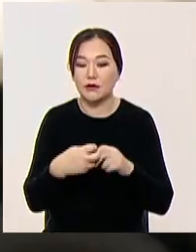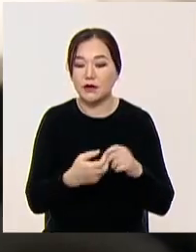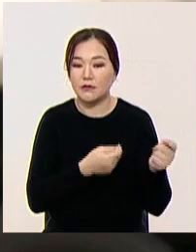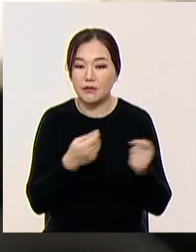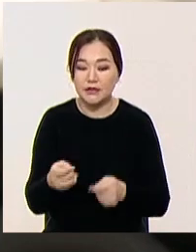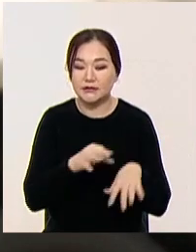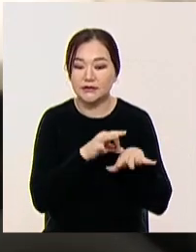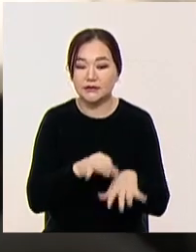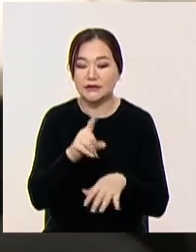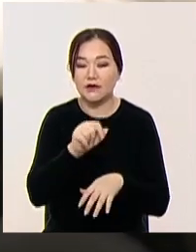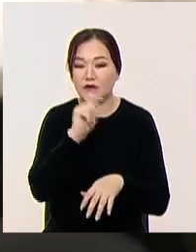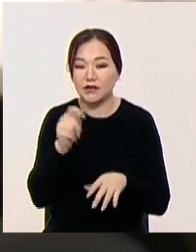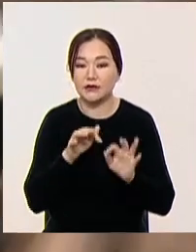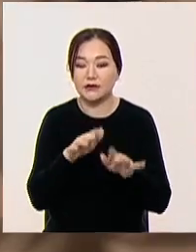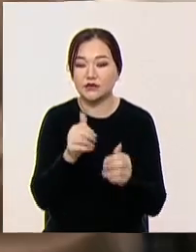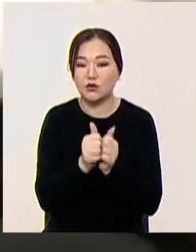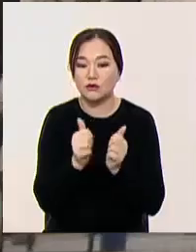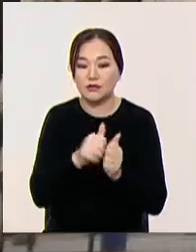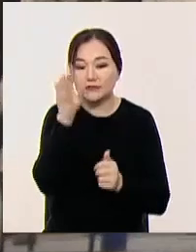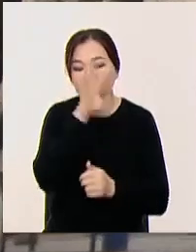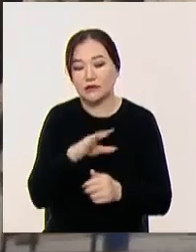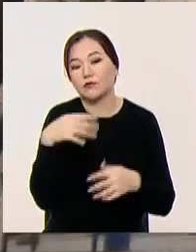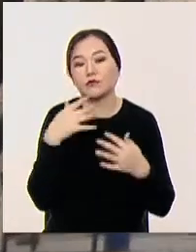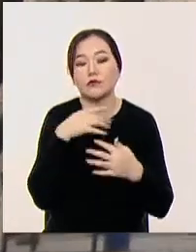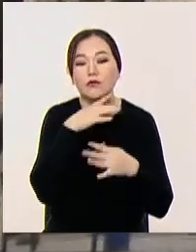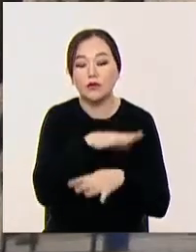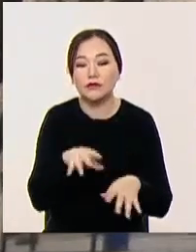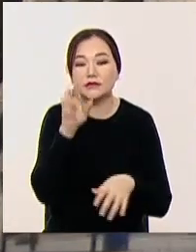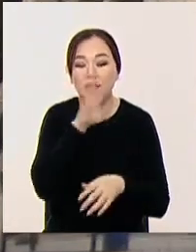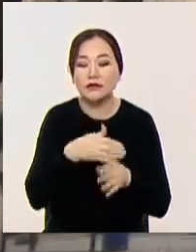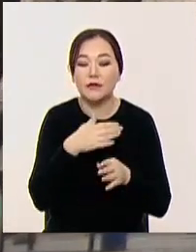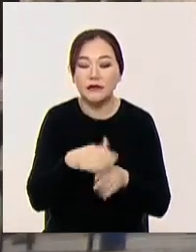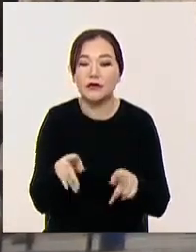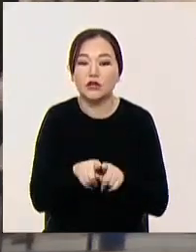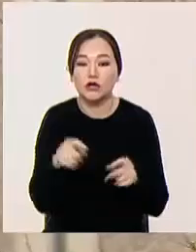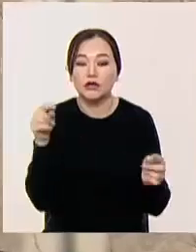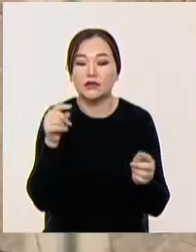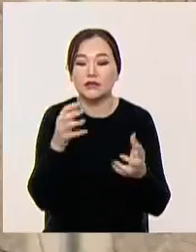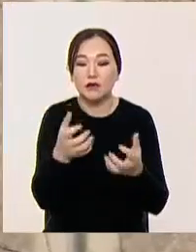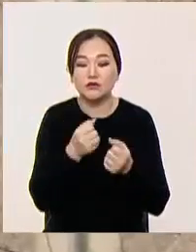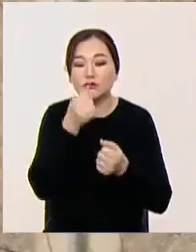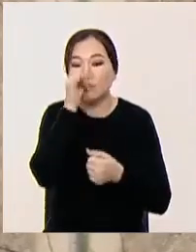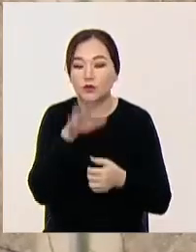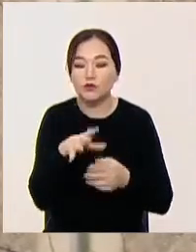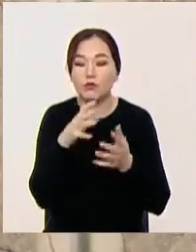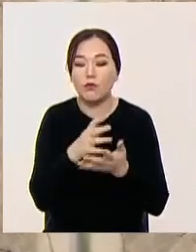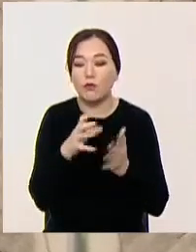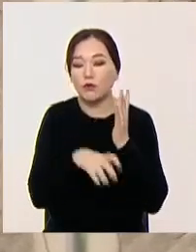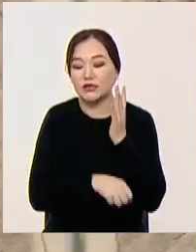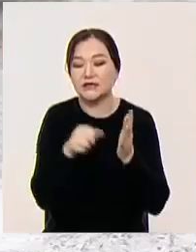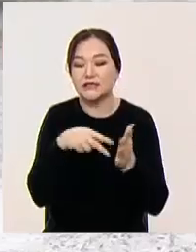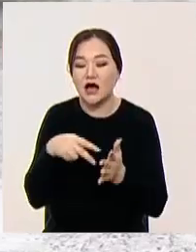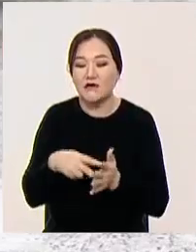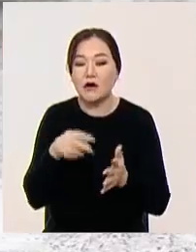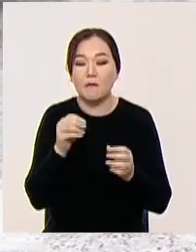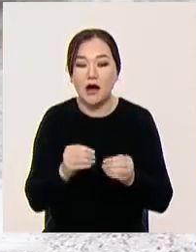из-за военных действий в соседних странах. Также многие ипотечные программы стали недоступны для населения после повышения базовых ставок. И